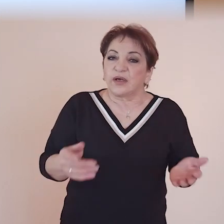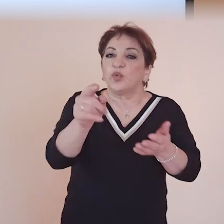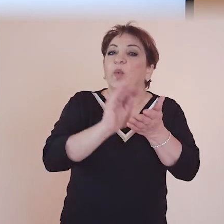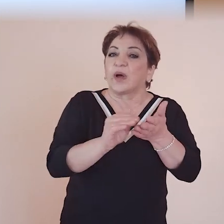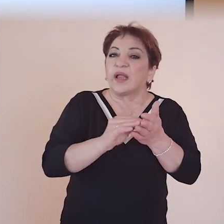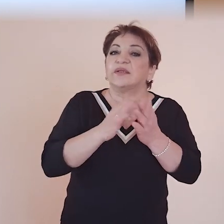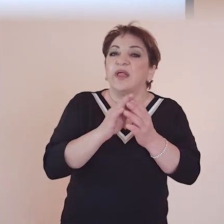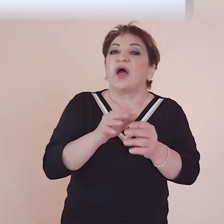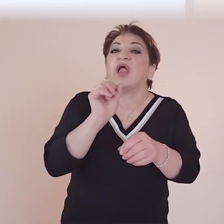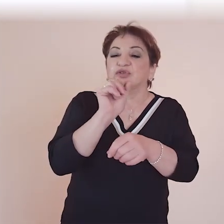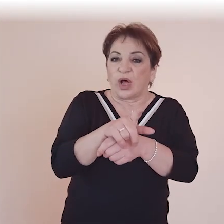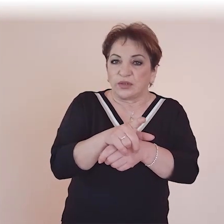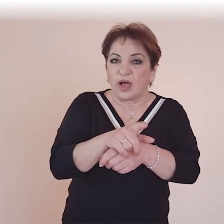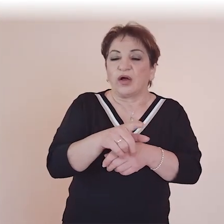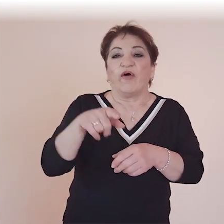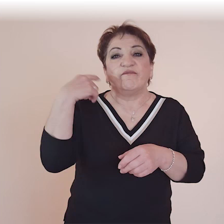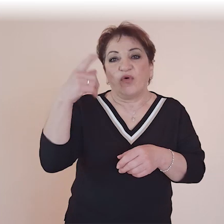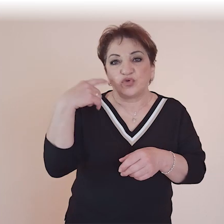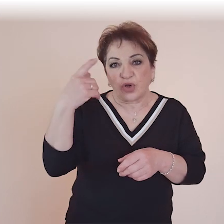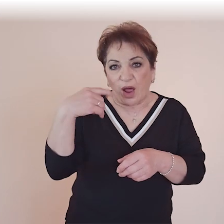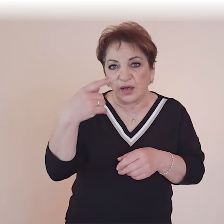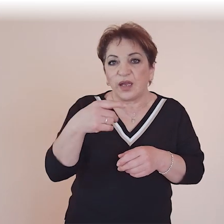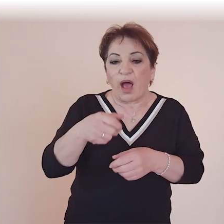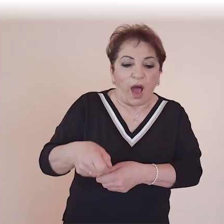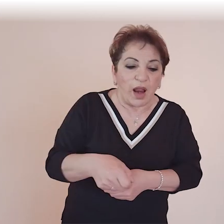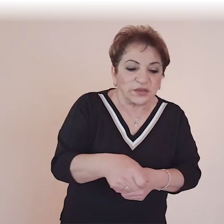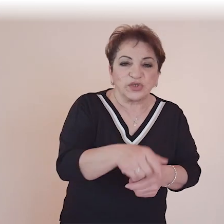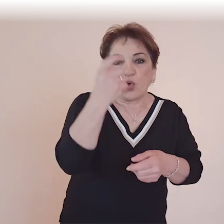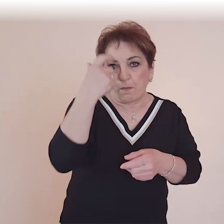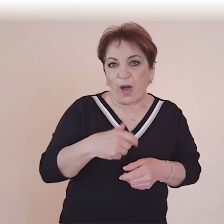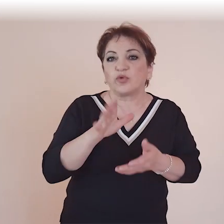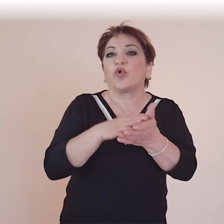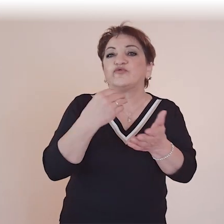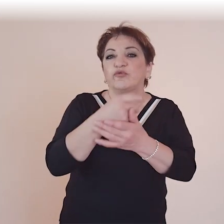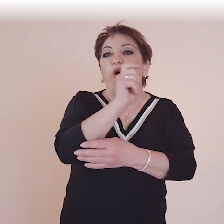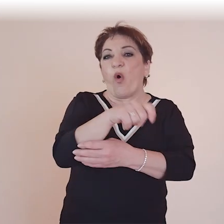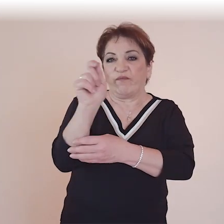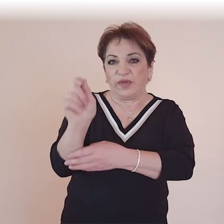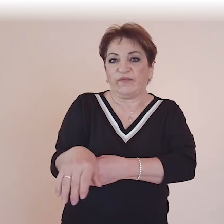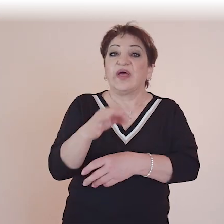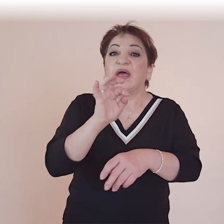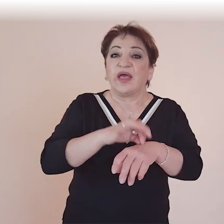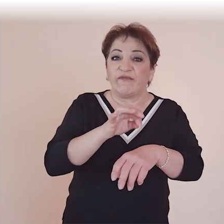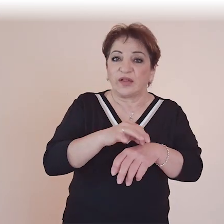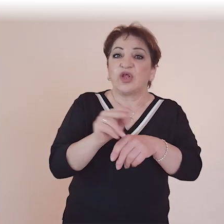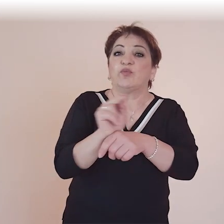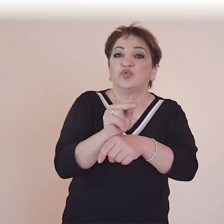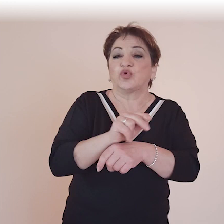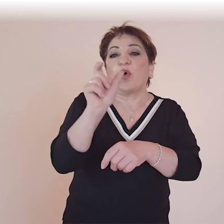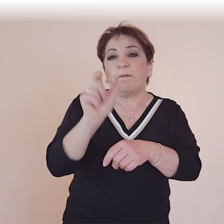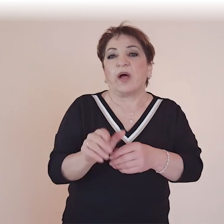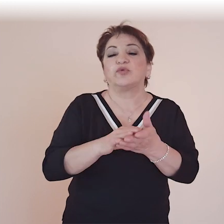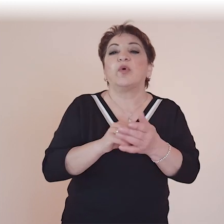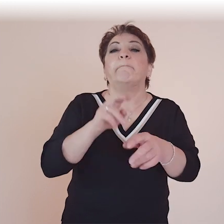սովորենք նաև, ոչ խարներ առածեցնող մարդ, հովիվ, հիվանդներ բուժող մարդ, բժիշկ,